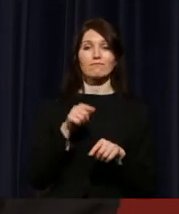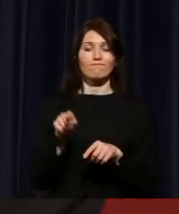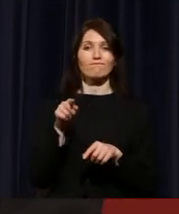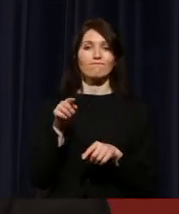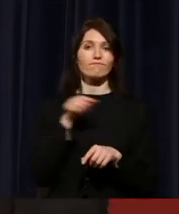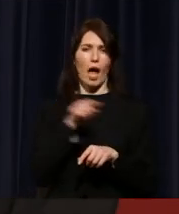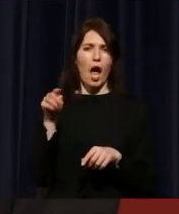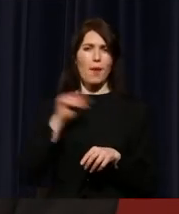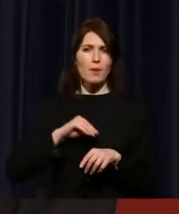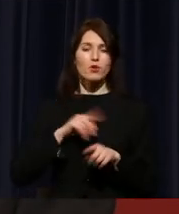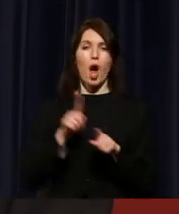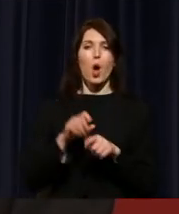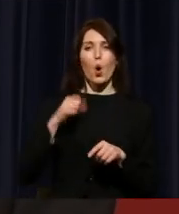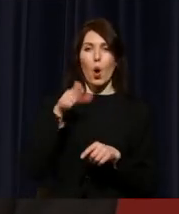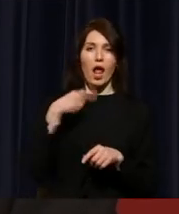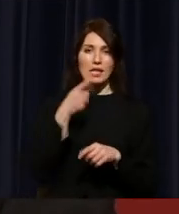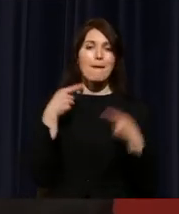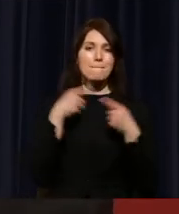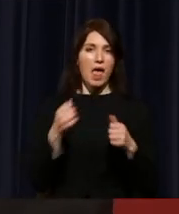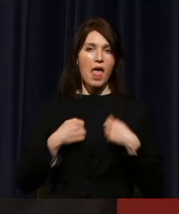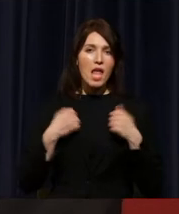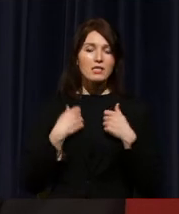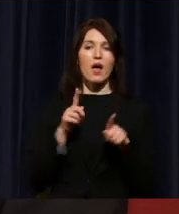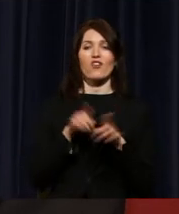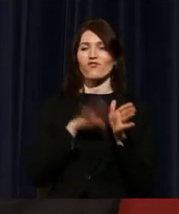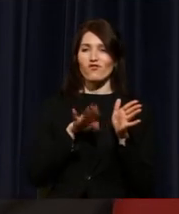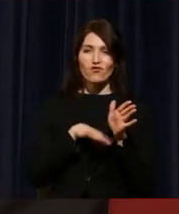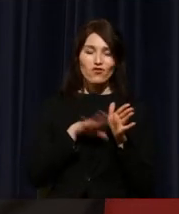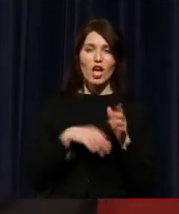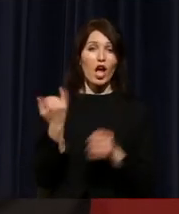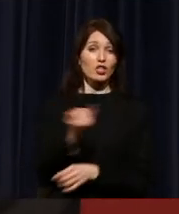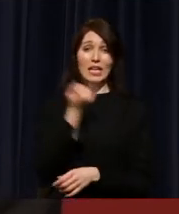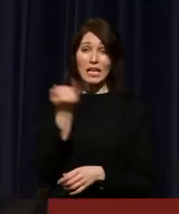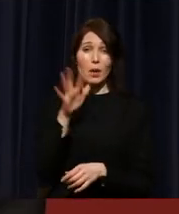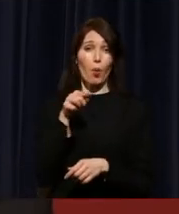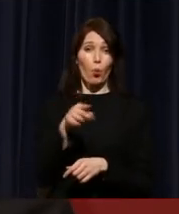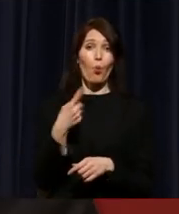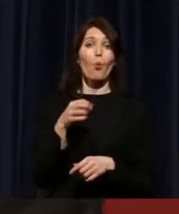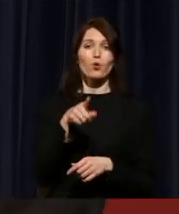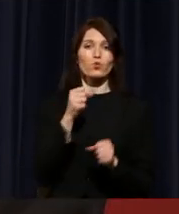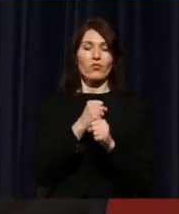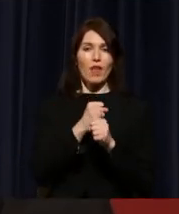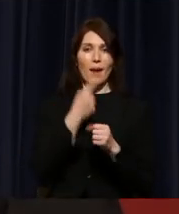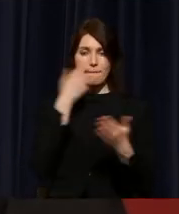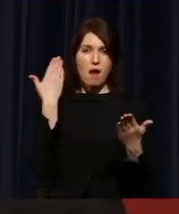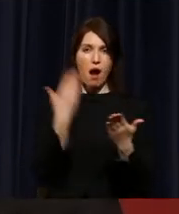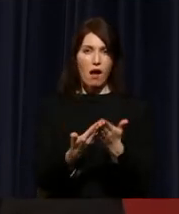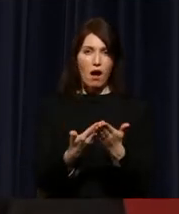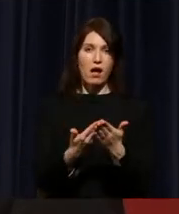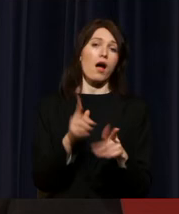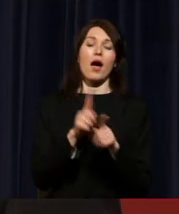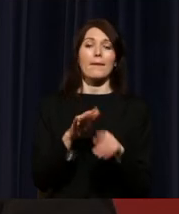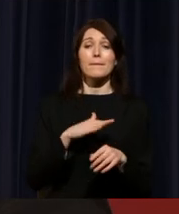tām īpašībām, ko arī kolēģi nosauc mērķtiecīgus, vienkārši elementāras intereses par to, ko tu dari izrādīšanu, reizēm